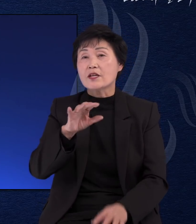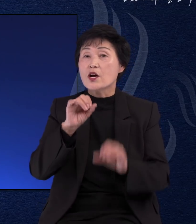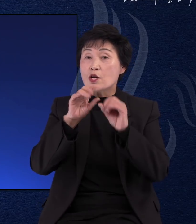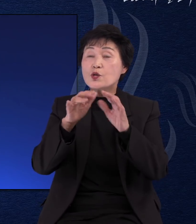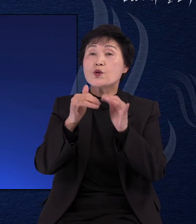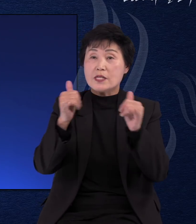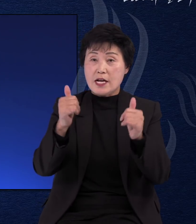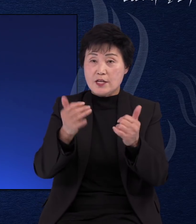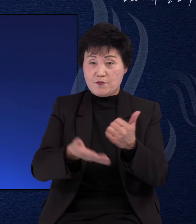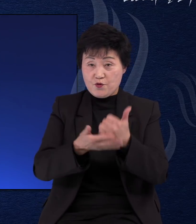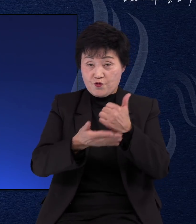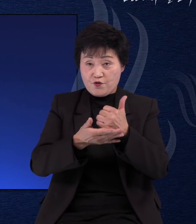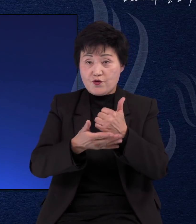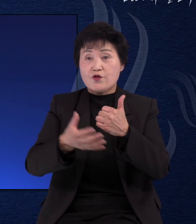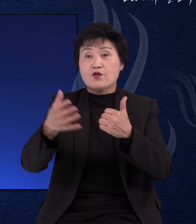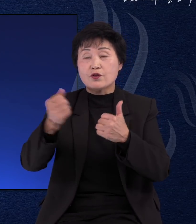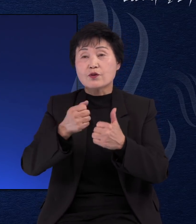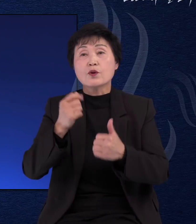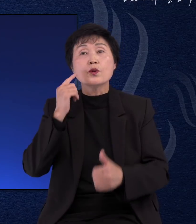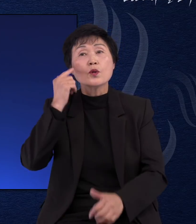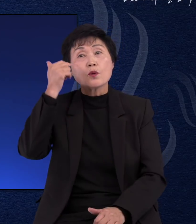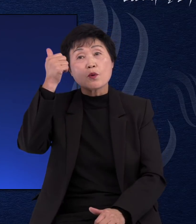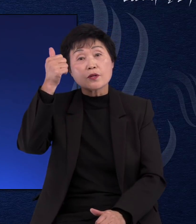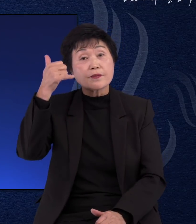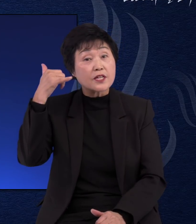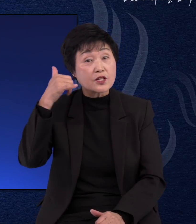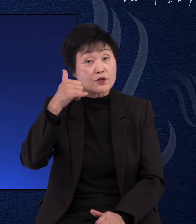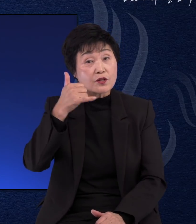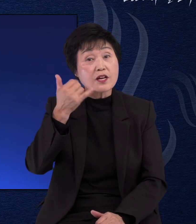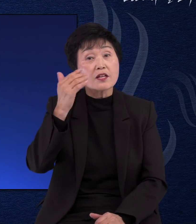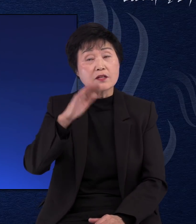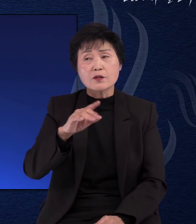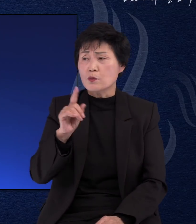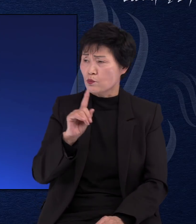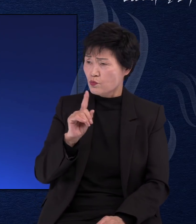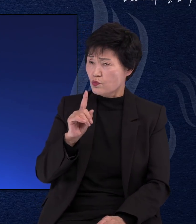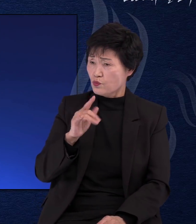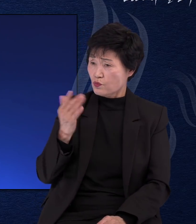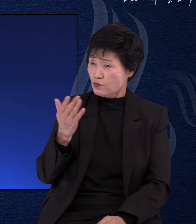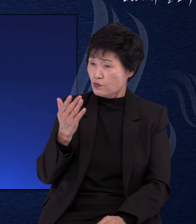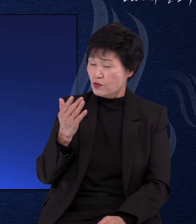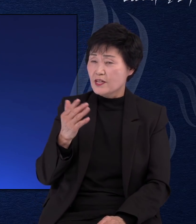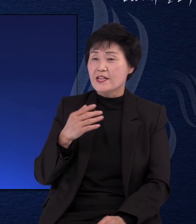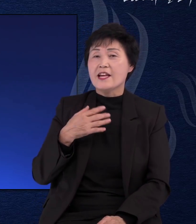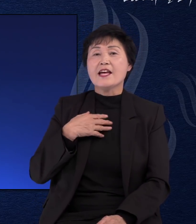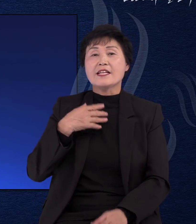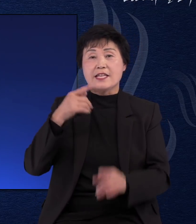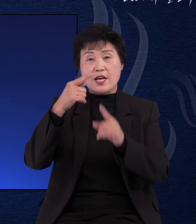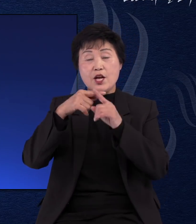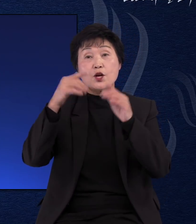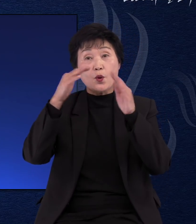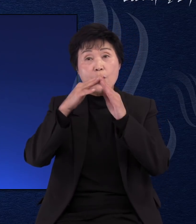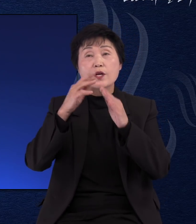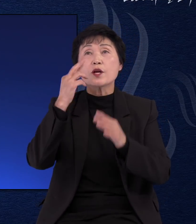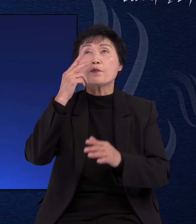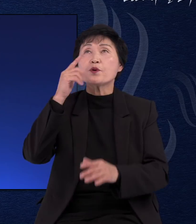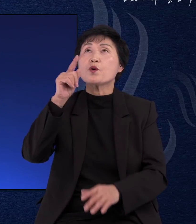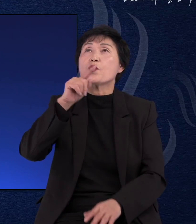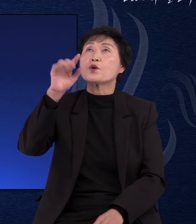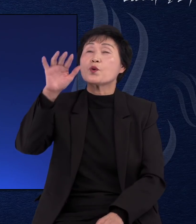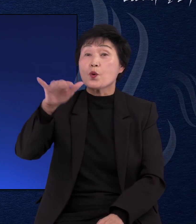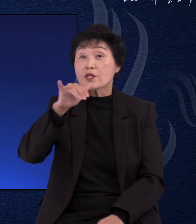추천으로 목사님께 전화 드렸는데요. 무슨 일이세요? 예, 저희 교회는 미국의 어디에 있는 교회인데 어른